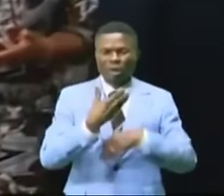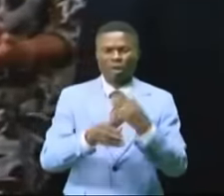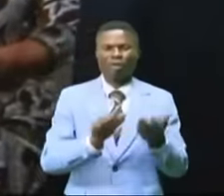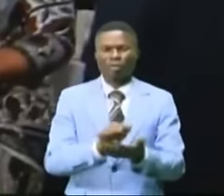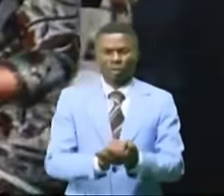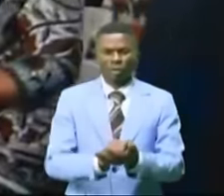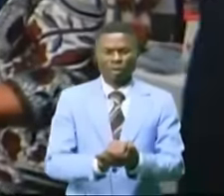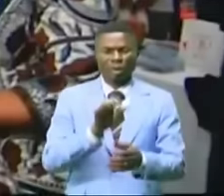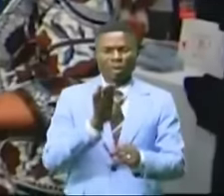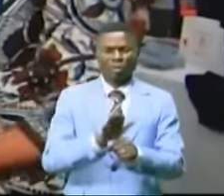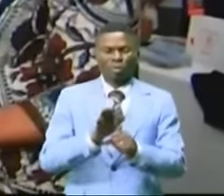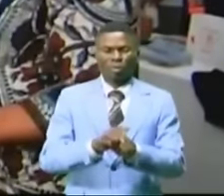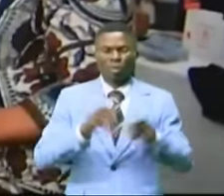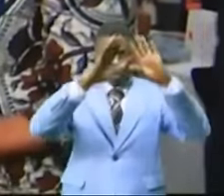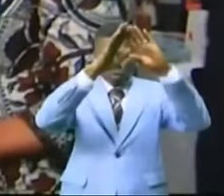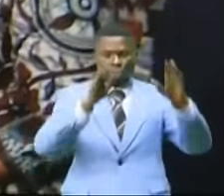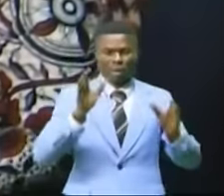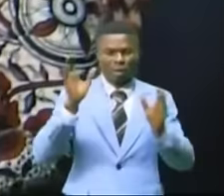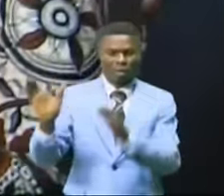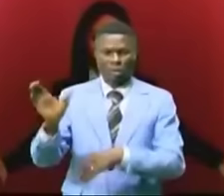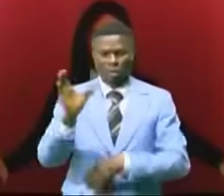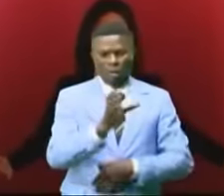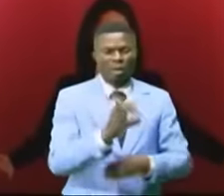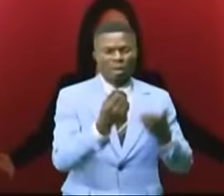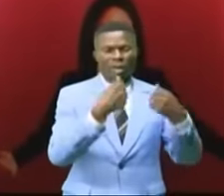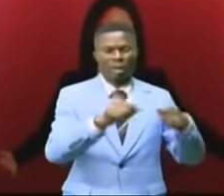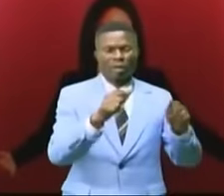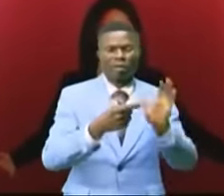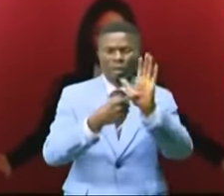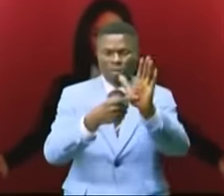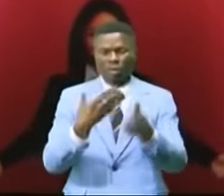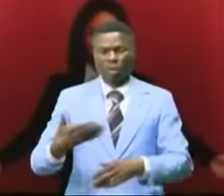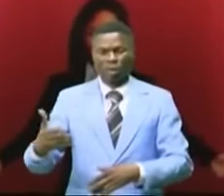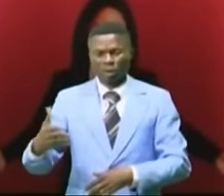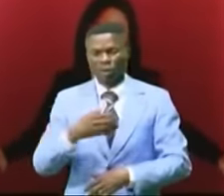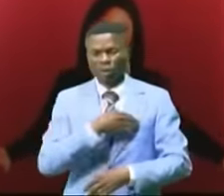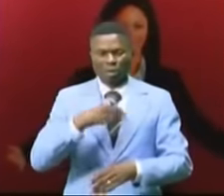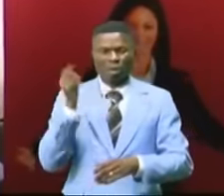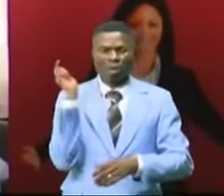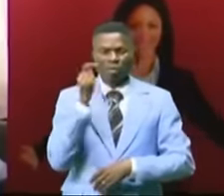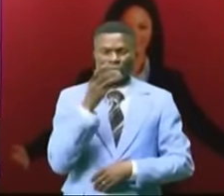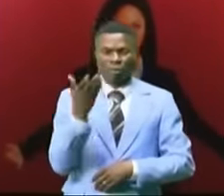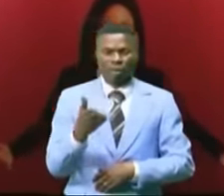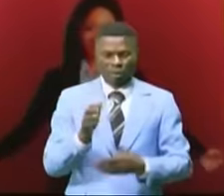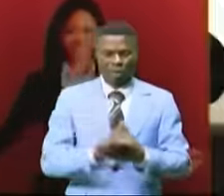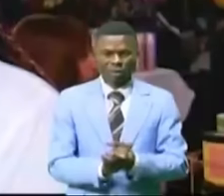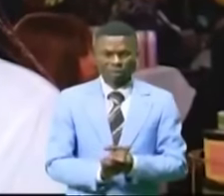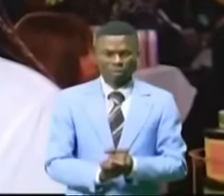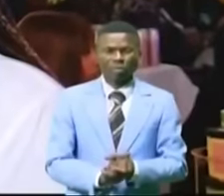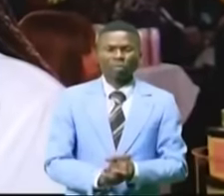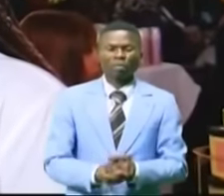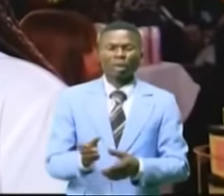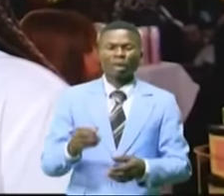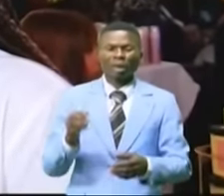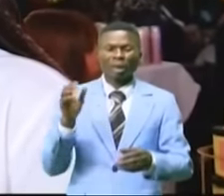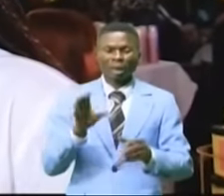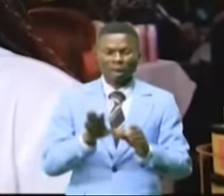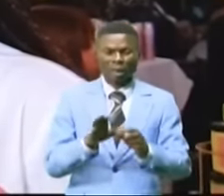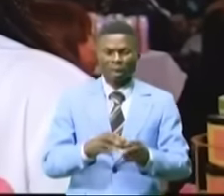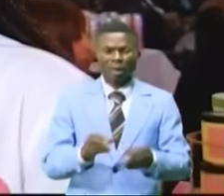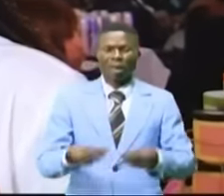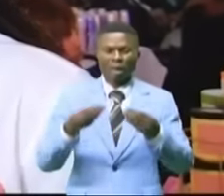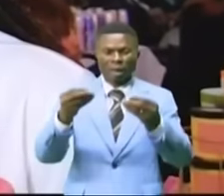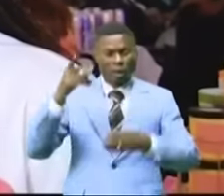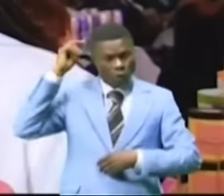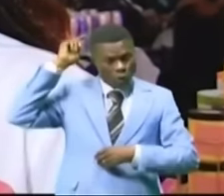d'autre, plusieurs stands sont érigés pour vendre et exposer les produits. Nous sommes un service de coiffure à domicile qui propose des